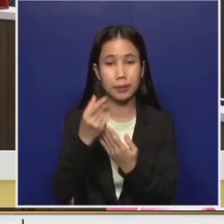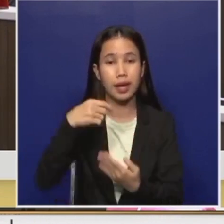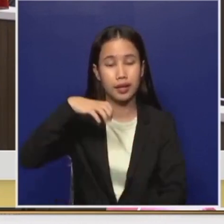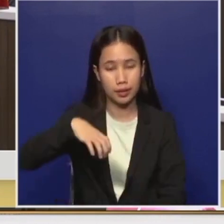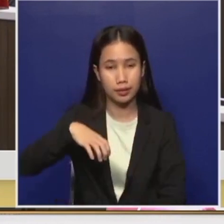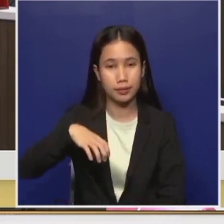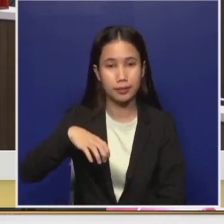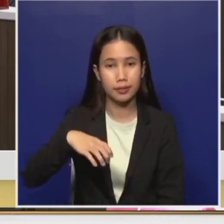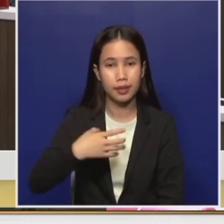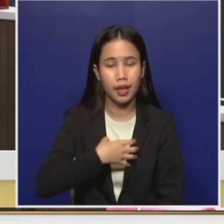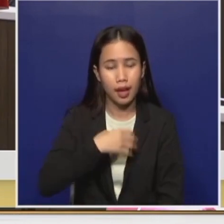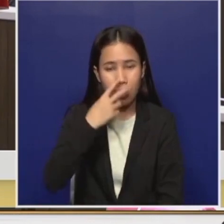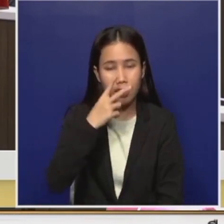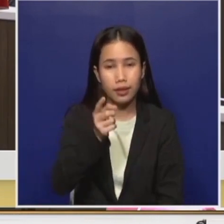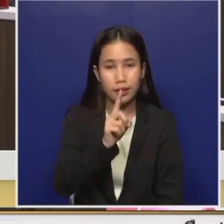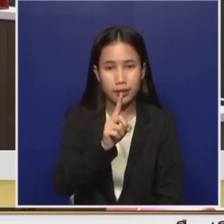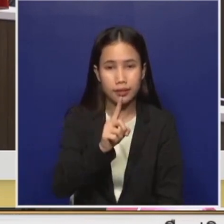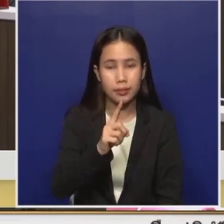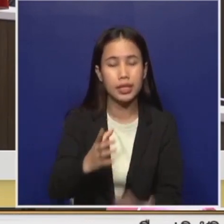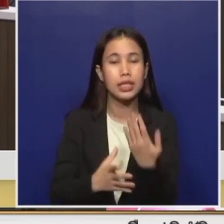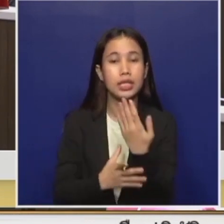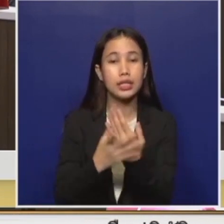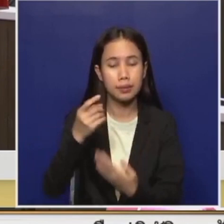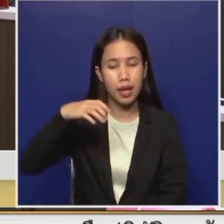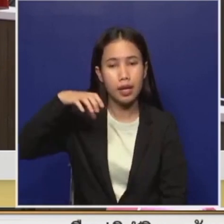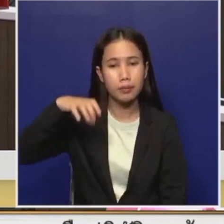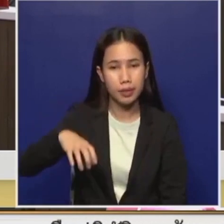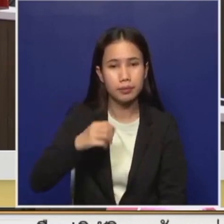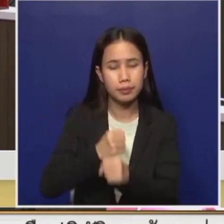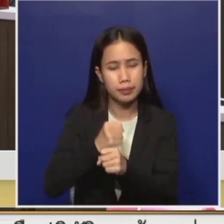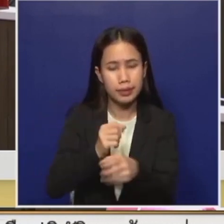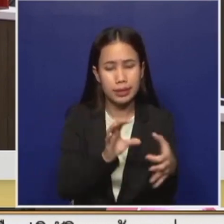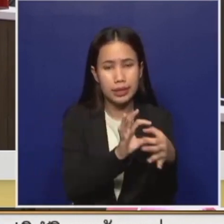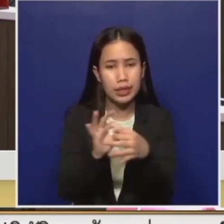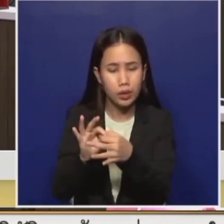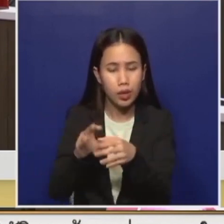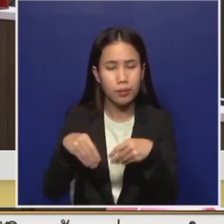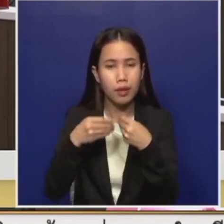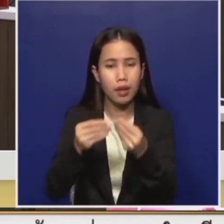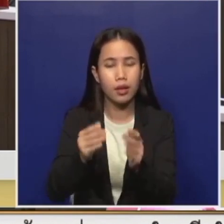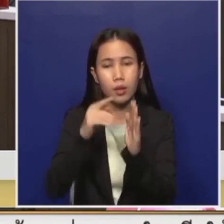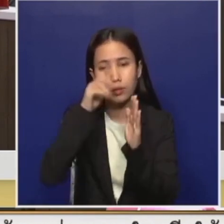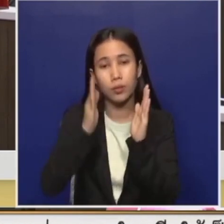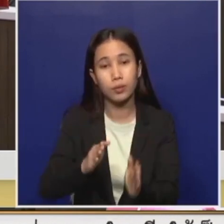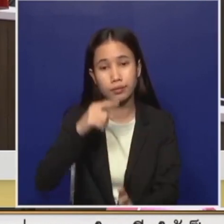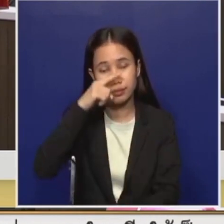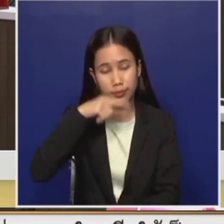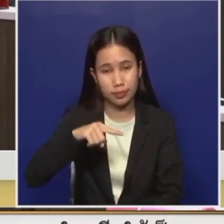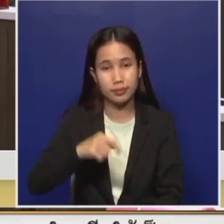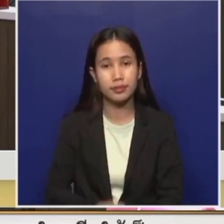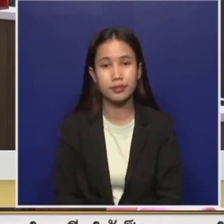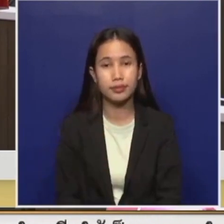่านมงหงท่านอยากเห็นมากว่าจะเป็สภาหที่ทำงานเพพน้ประชาชนอย่แท้จริงสมาชิพวกเรามีความ